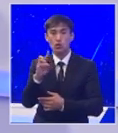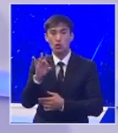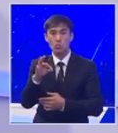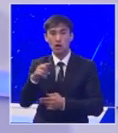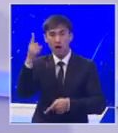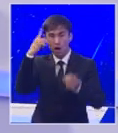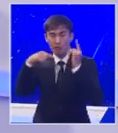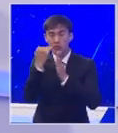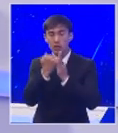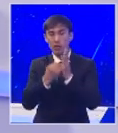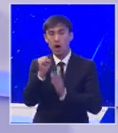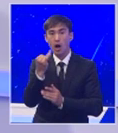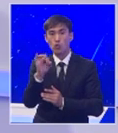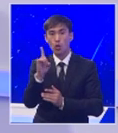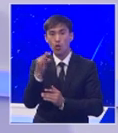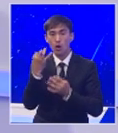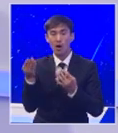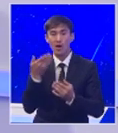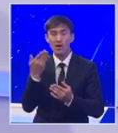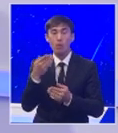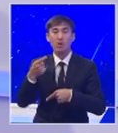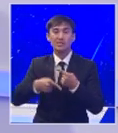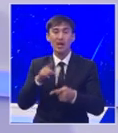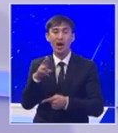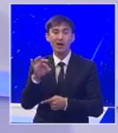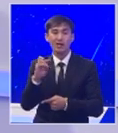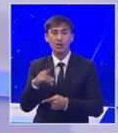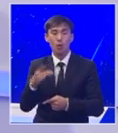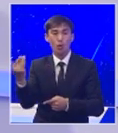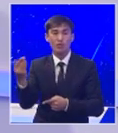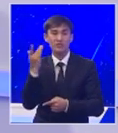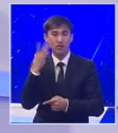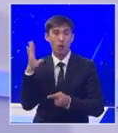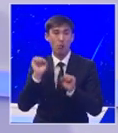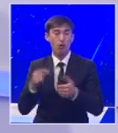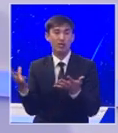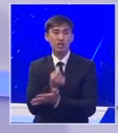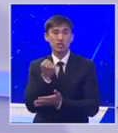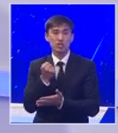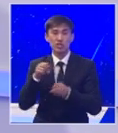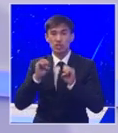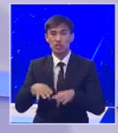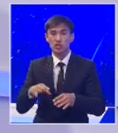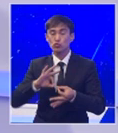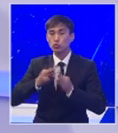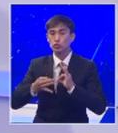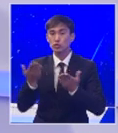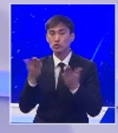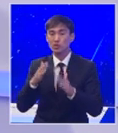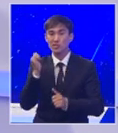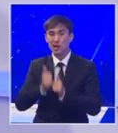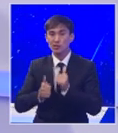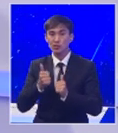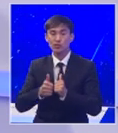программы ой туго лунной позднее к реке он всегда мог найти решение даже в самых непростых ситуациях и каждую из них